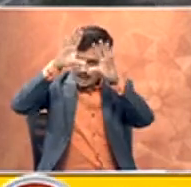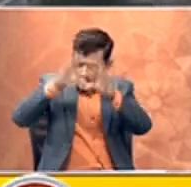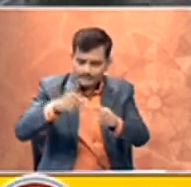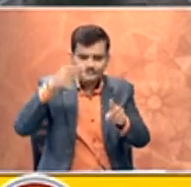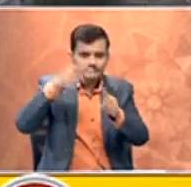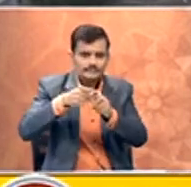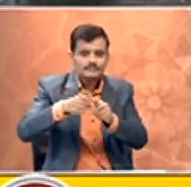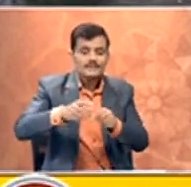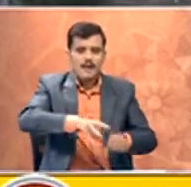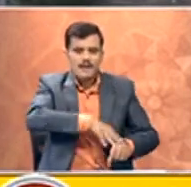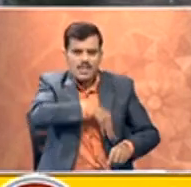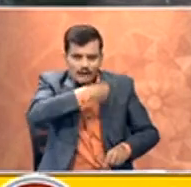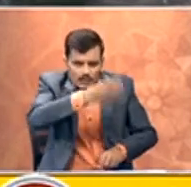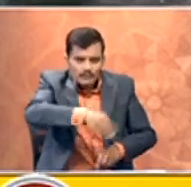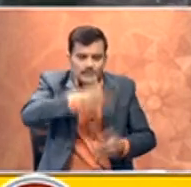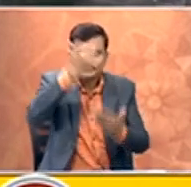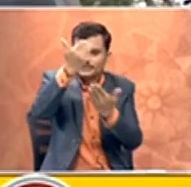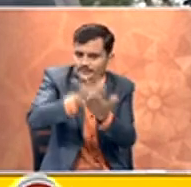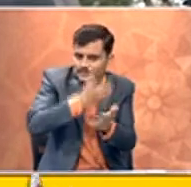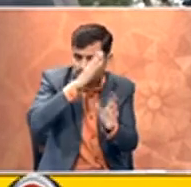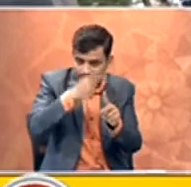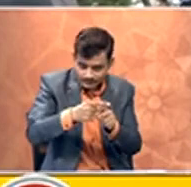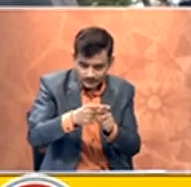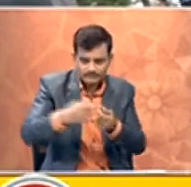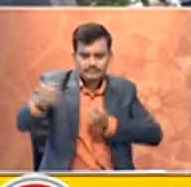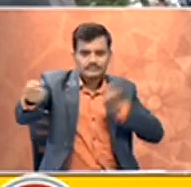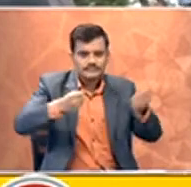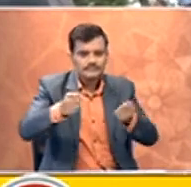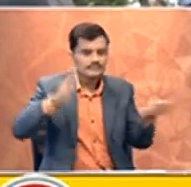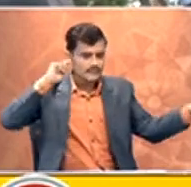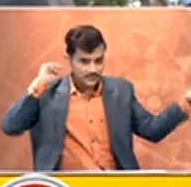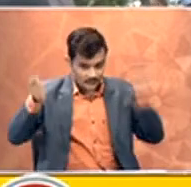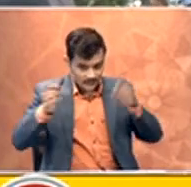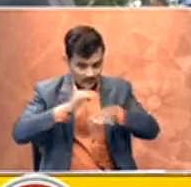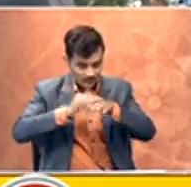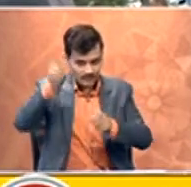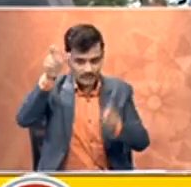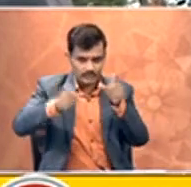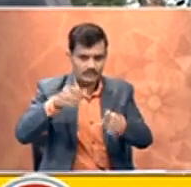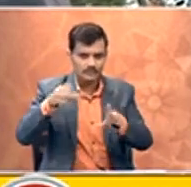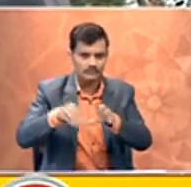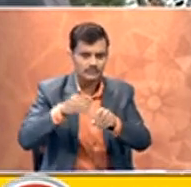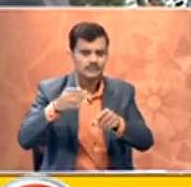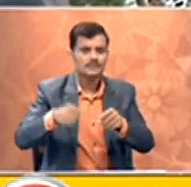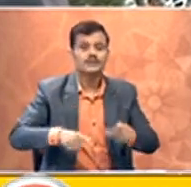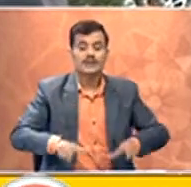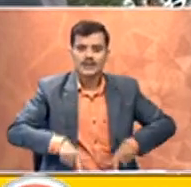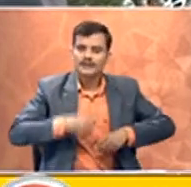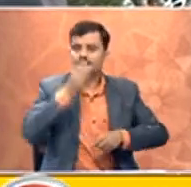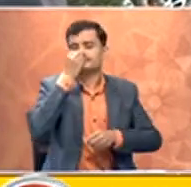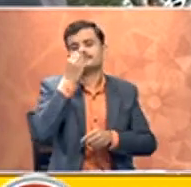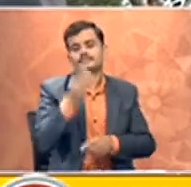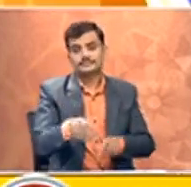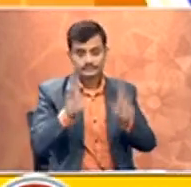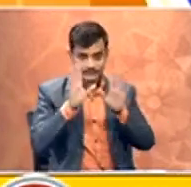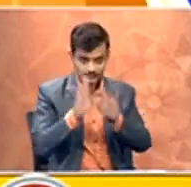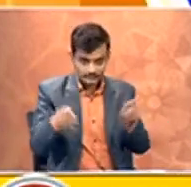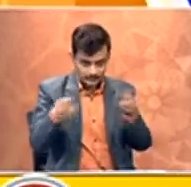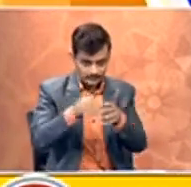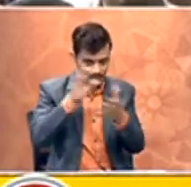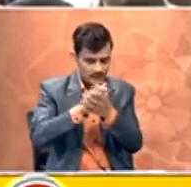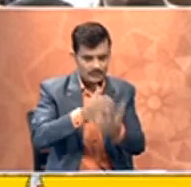है। इससे बहुत बड़ा लाभ ट्रकों के ड्राइवरों को भी हुआ है। उनका जीवन आसान बना है।